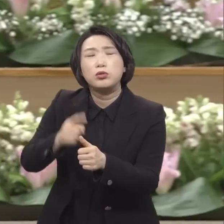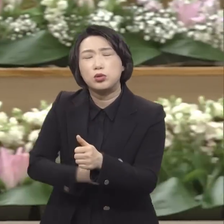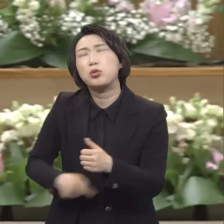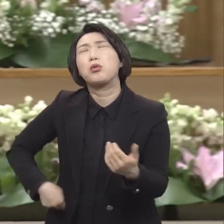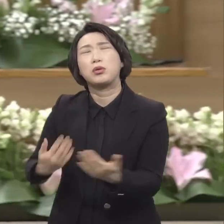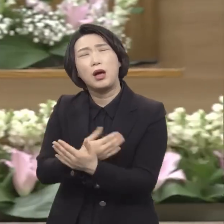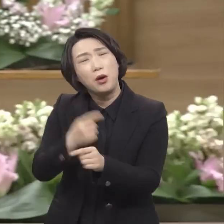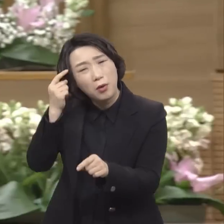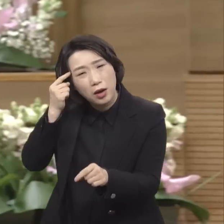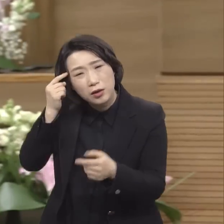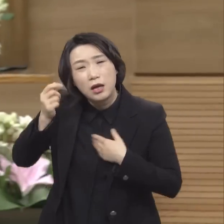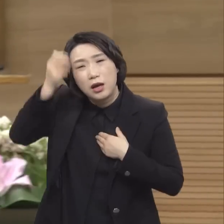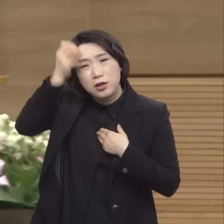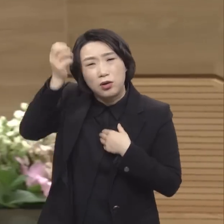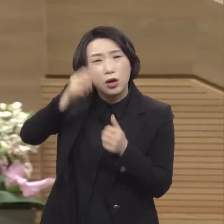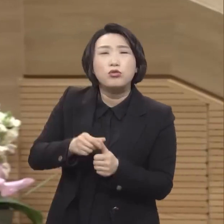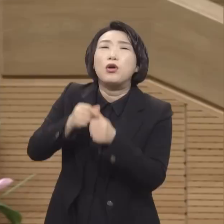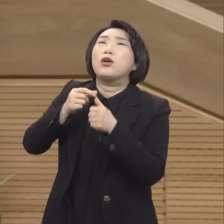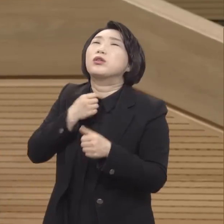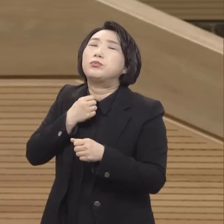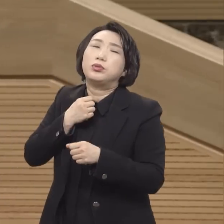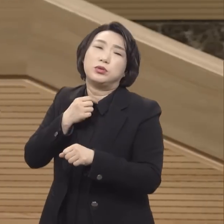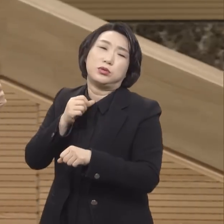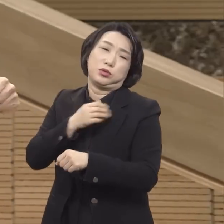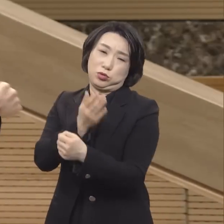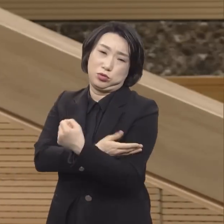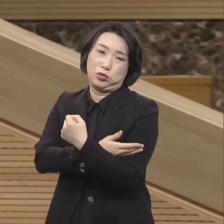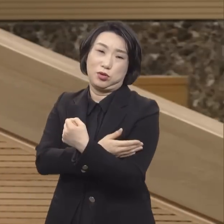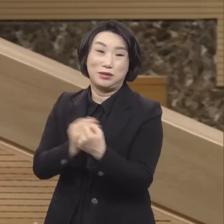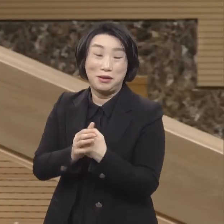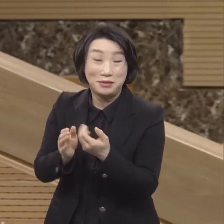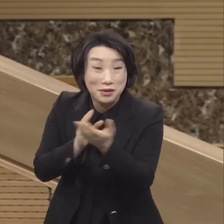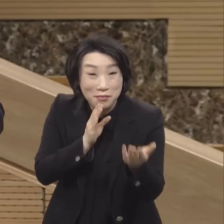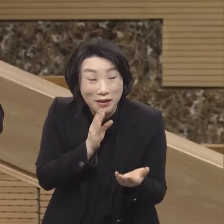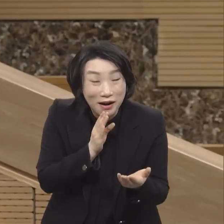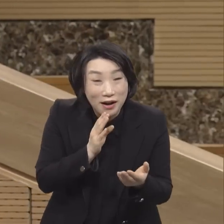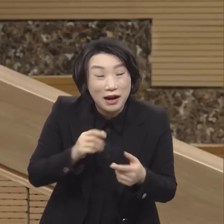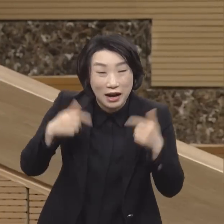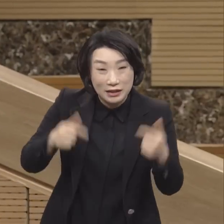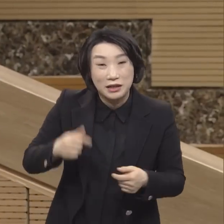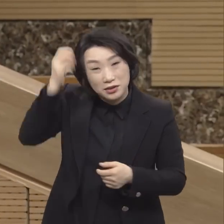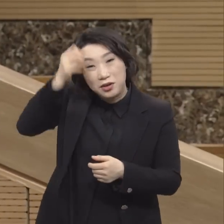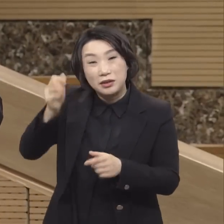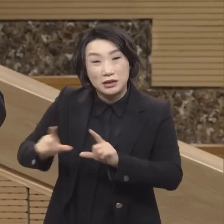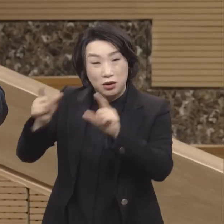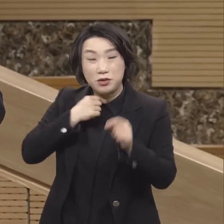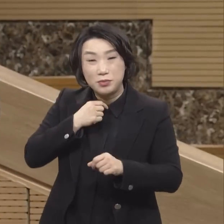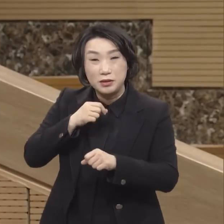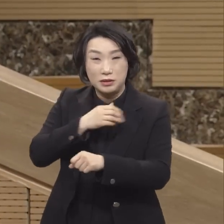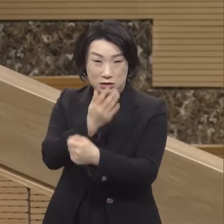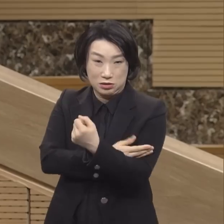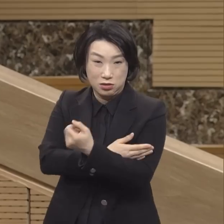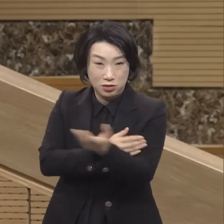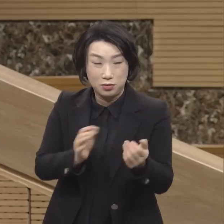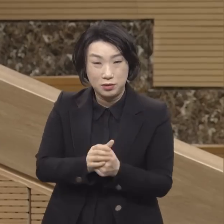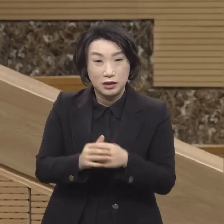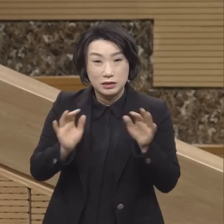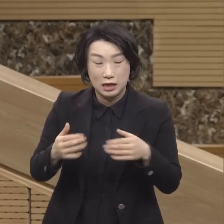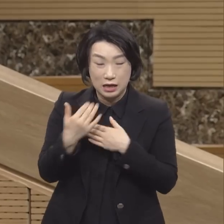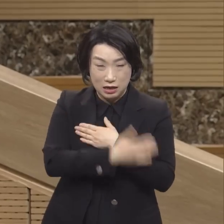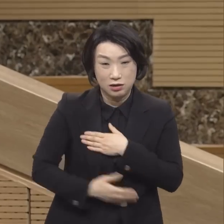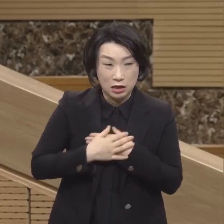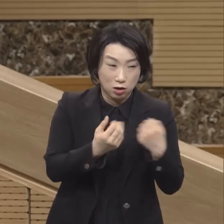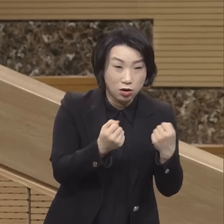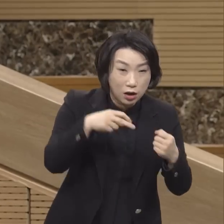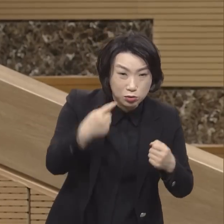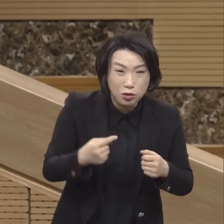내 영적으로 살고 싶은 본능입니다. 여러분이요, 언제나 영적으로 살고 싶은 본능이 여러분의 육체가 건강할지라도